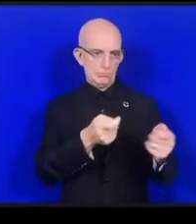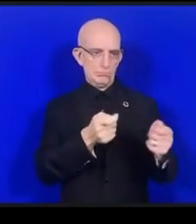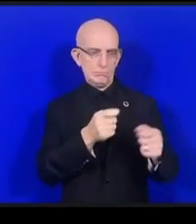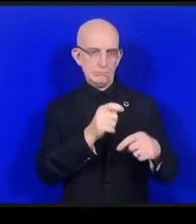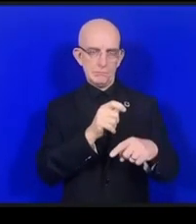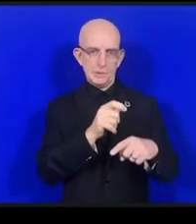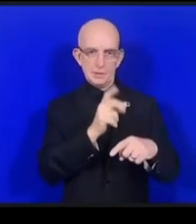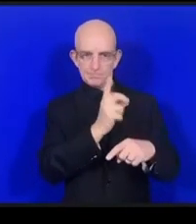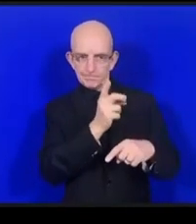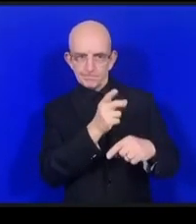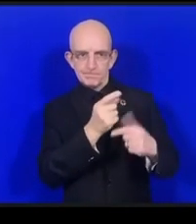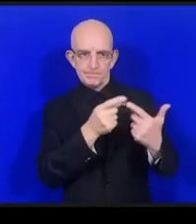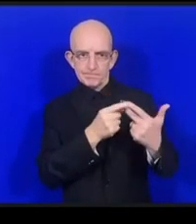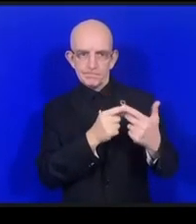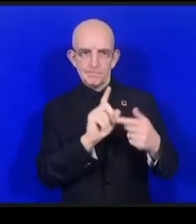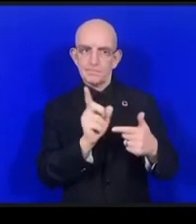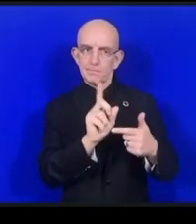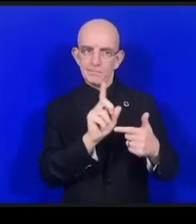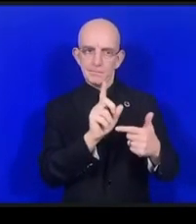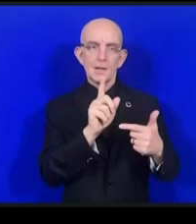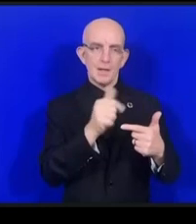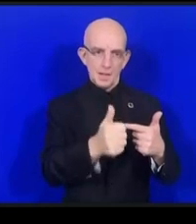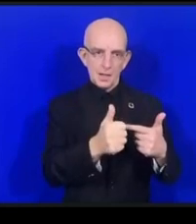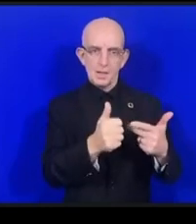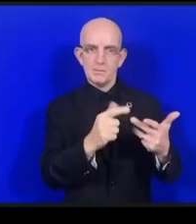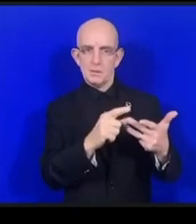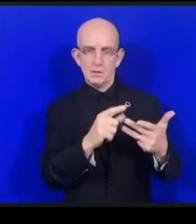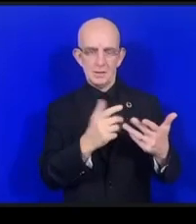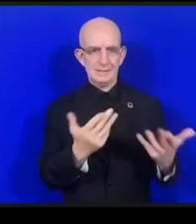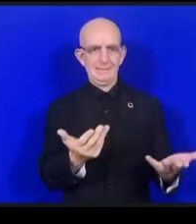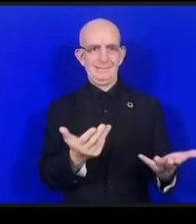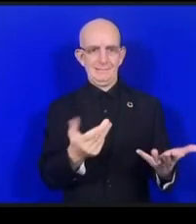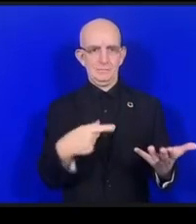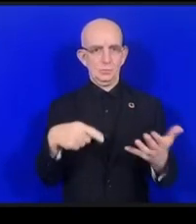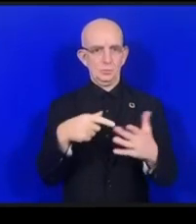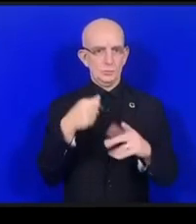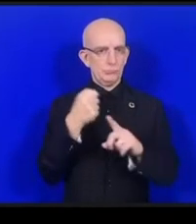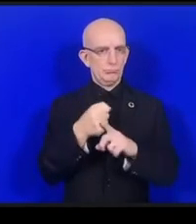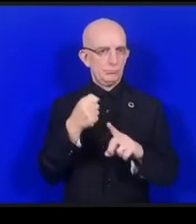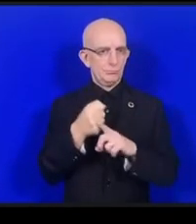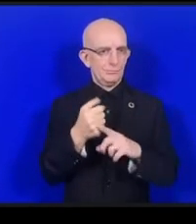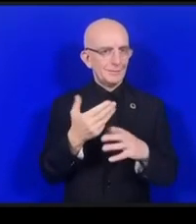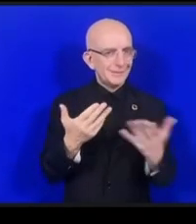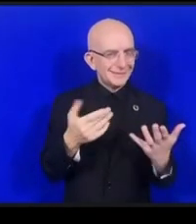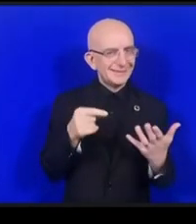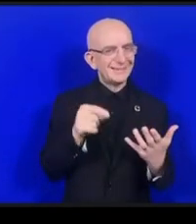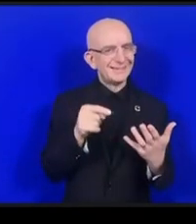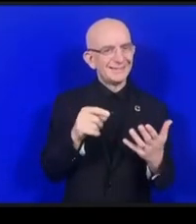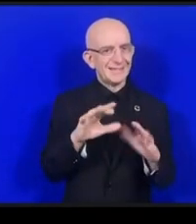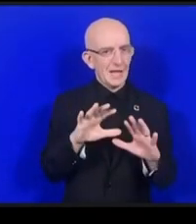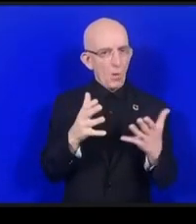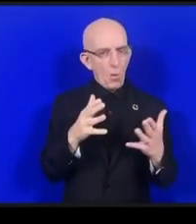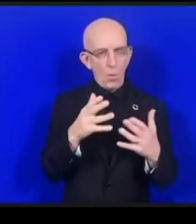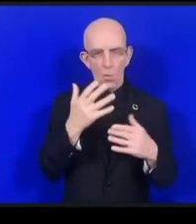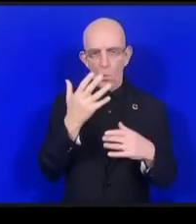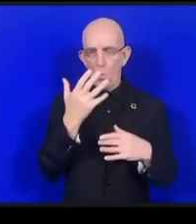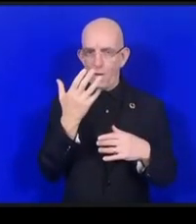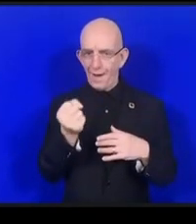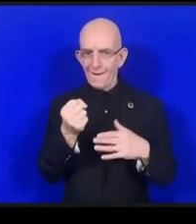стороны как именно это всё влияет на наши